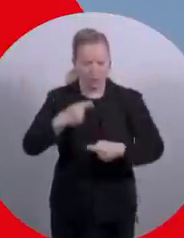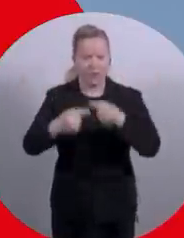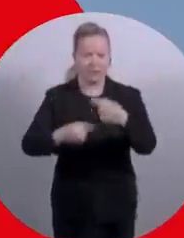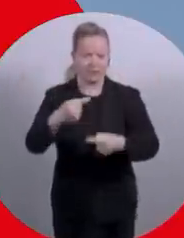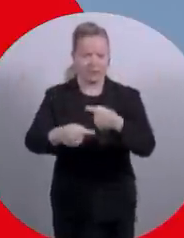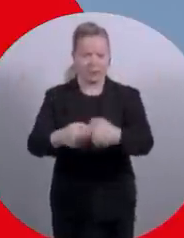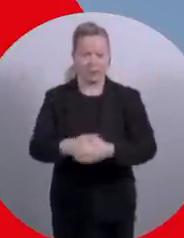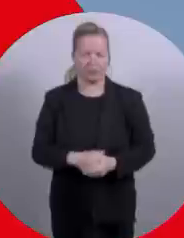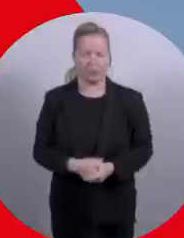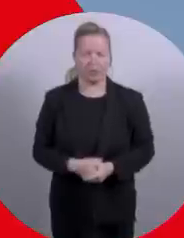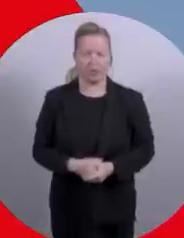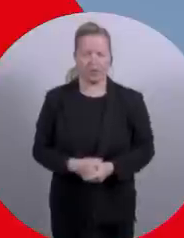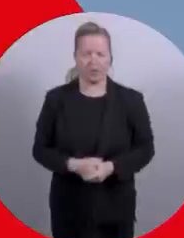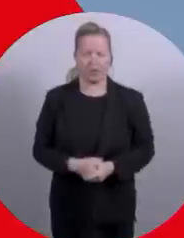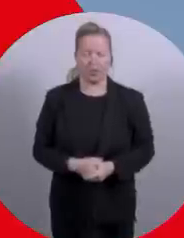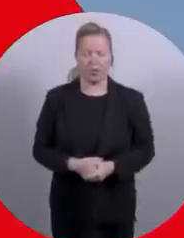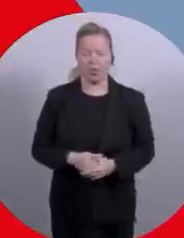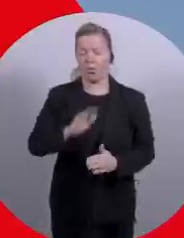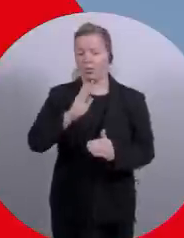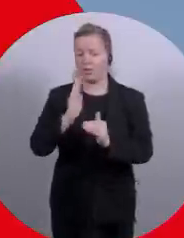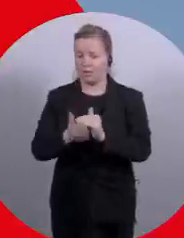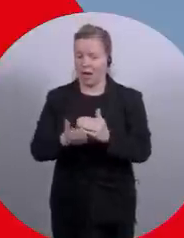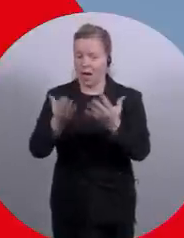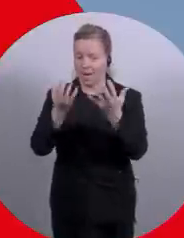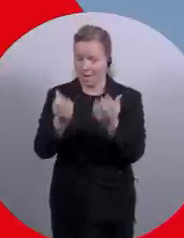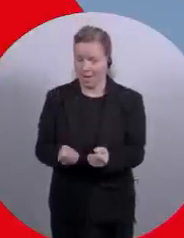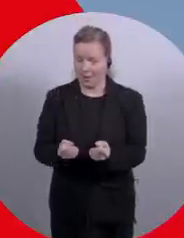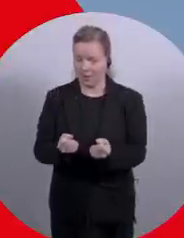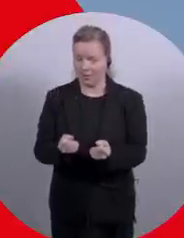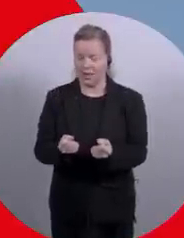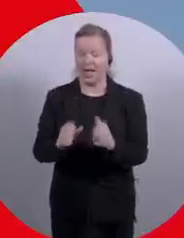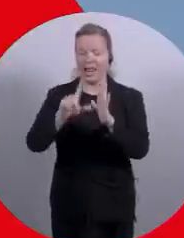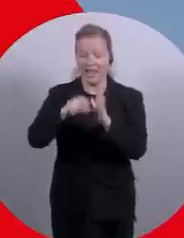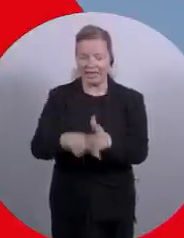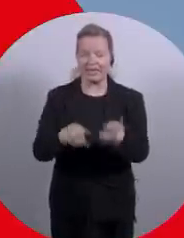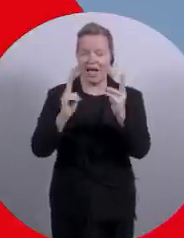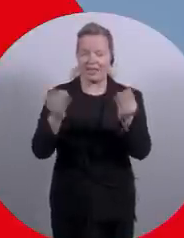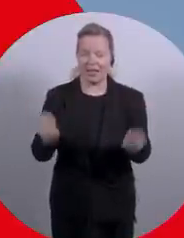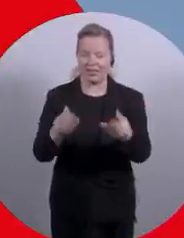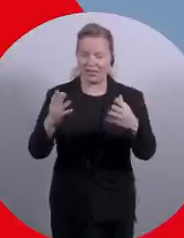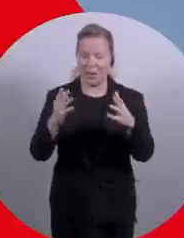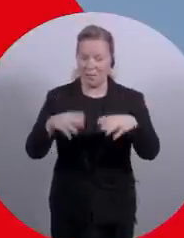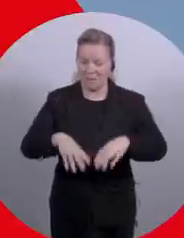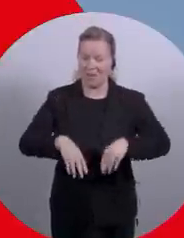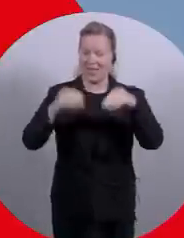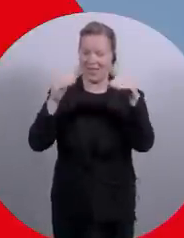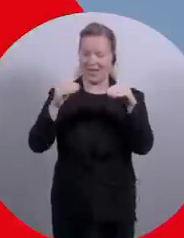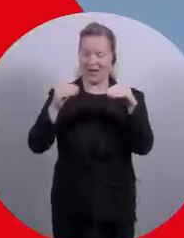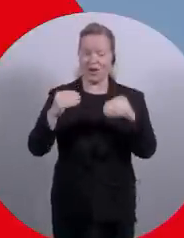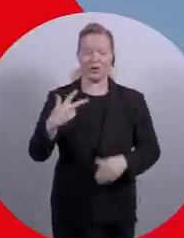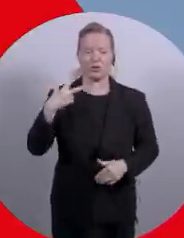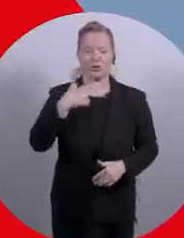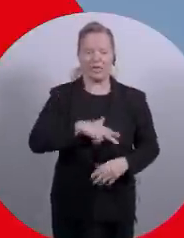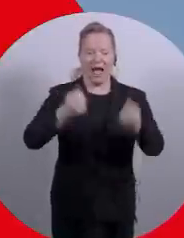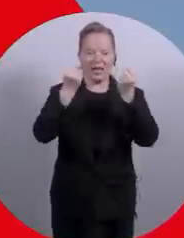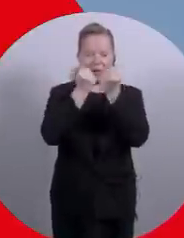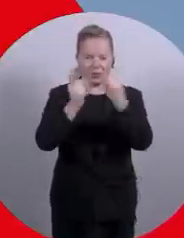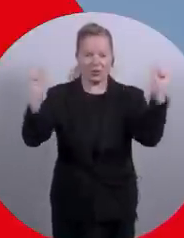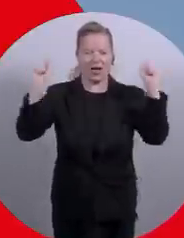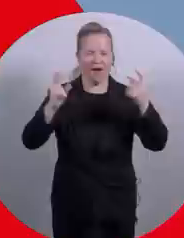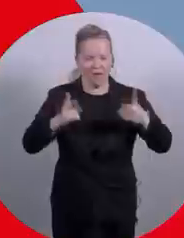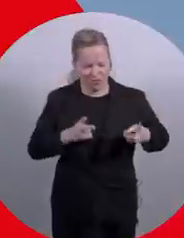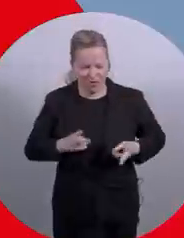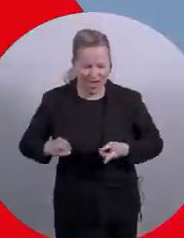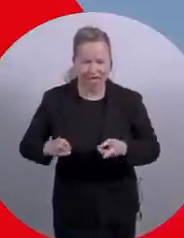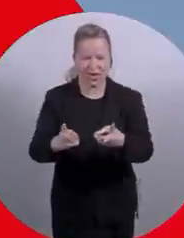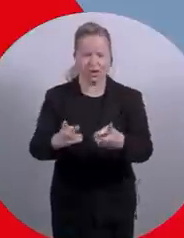kann wieder einmal in Linz etwas beginnen nämlich für die Sozialdemokratie ein Weg der uns in eine